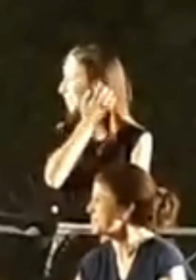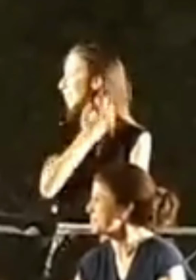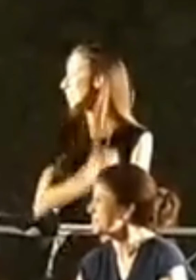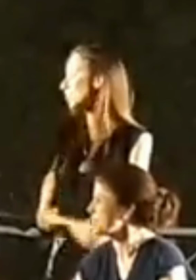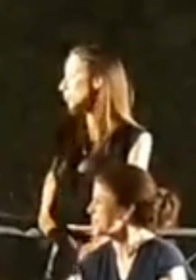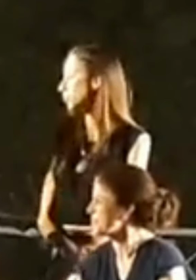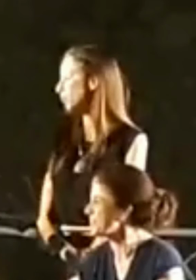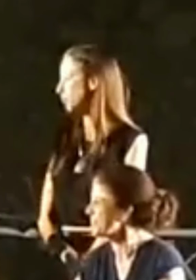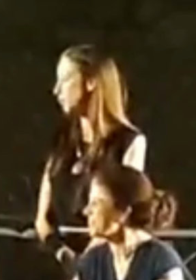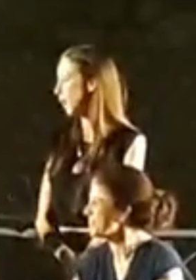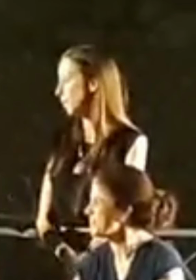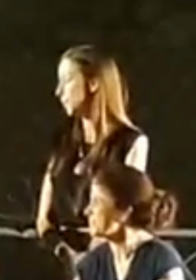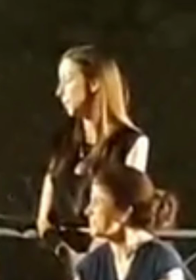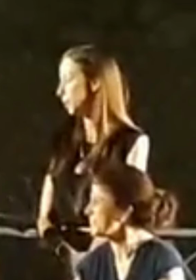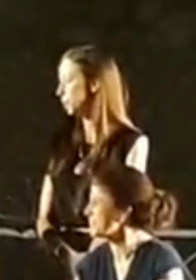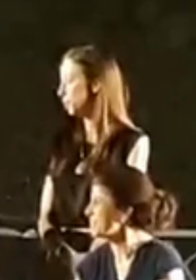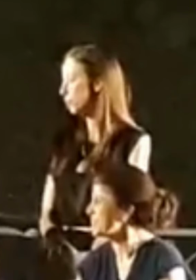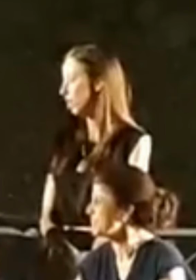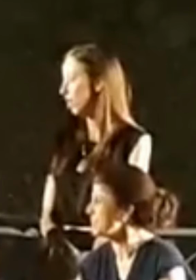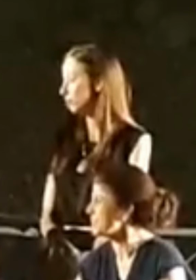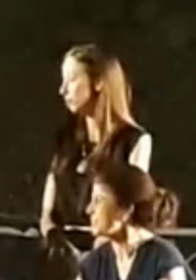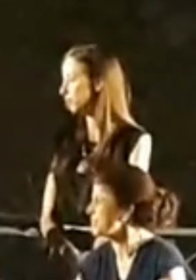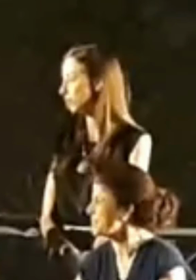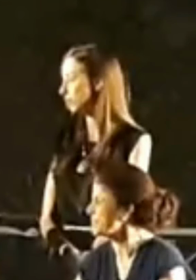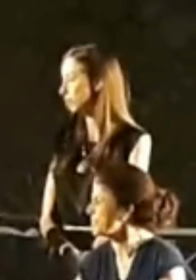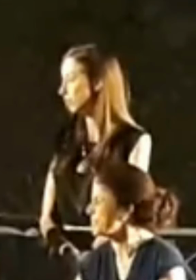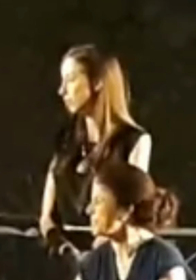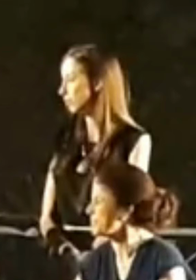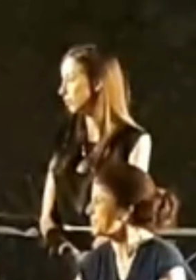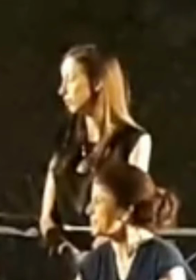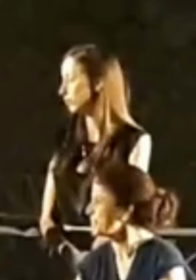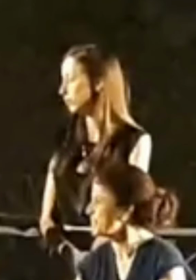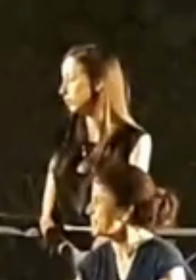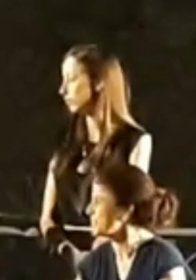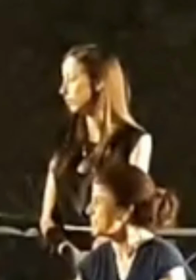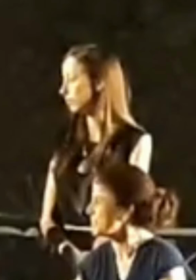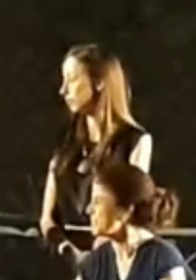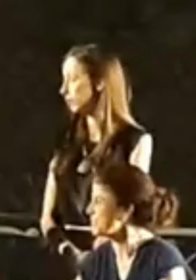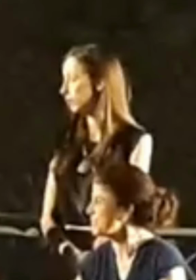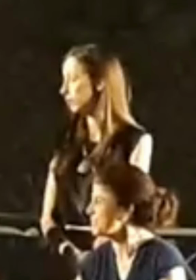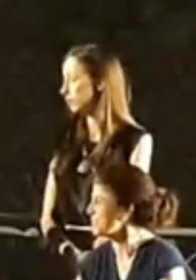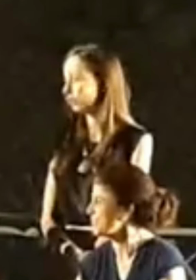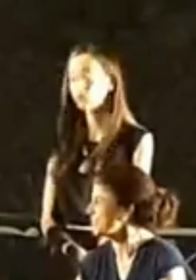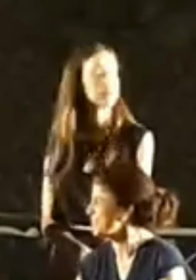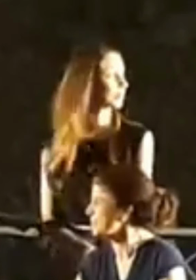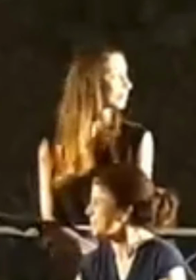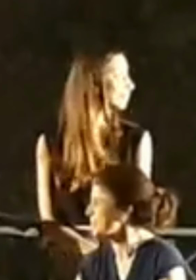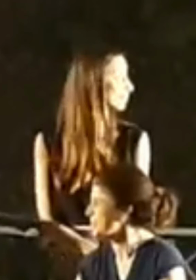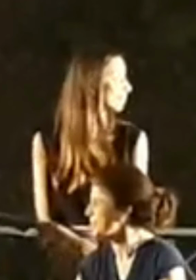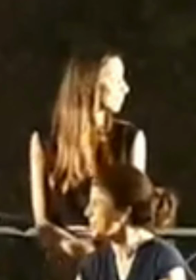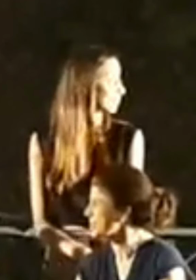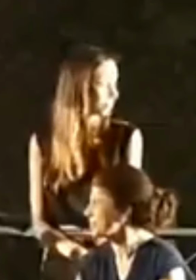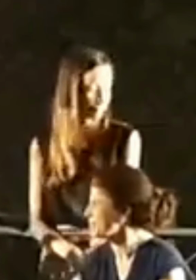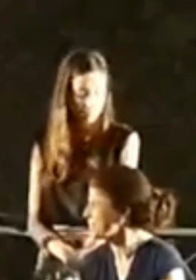Ringrazio Pasquale per l'invito e poi per ultimo, ma non ultimo, vorrei ringraziare Mimmo Variale, in arte